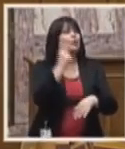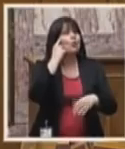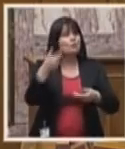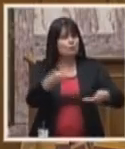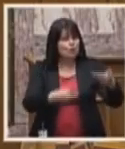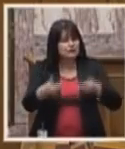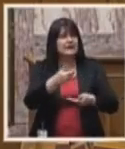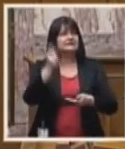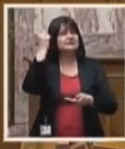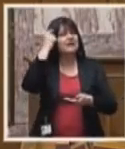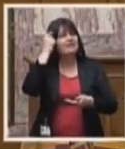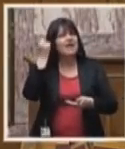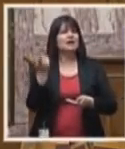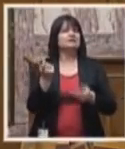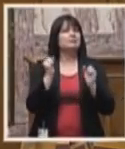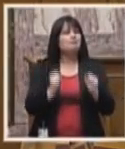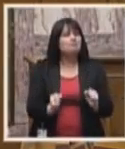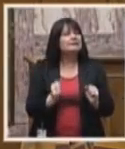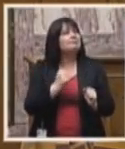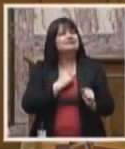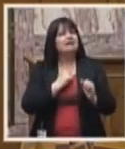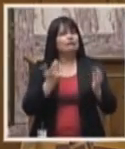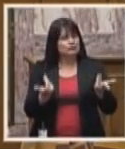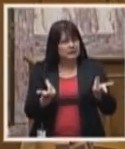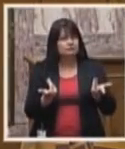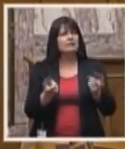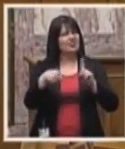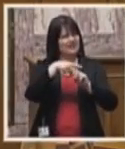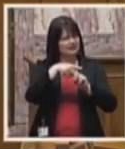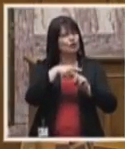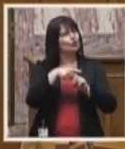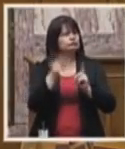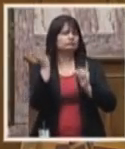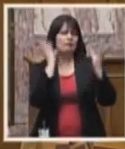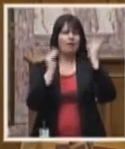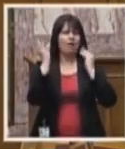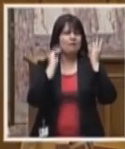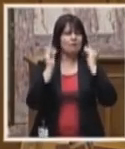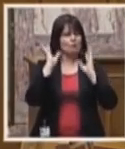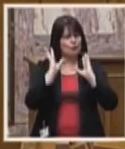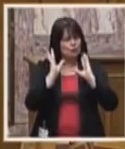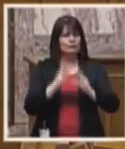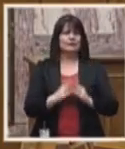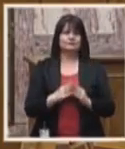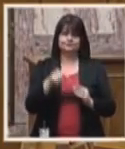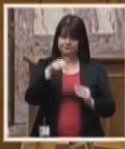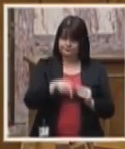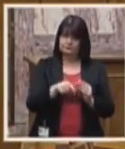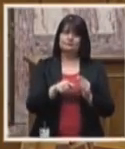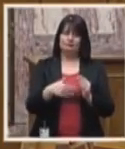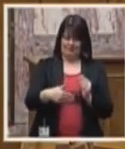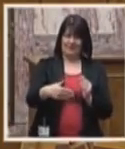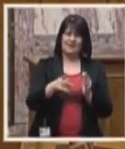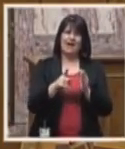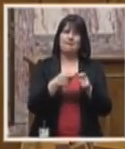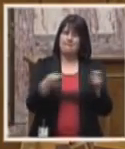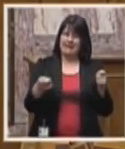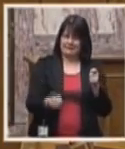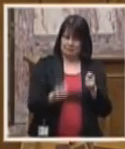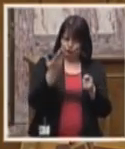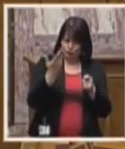είναι θετική και σε αυτά τα οποία έχουμε πέρι στη Βουλή για το μεσοπρόθεσμο, είμαστε έτοιμοι και μέχρι